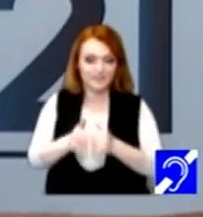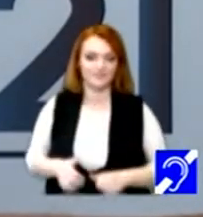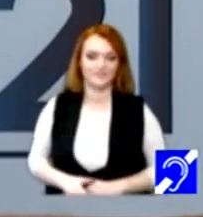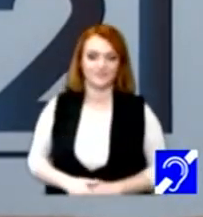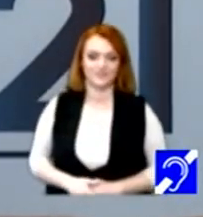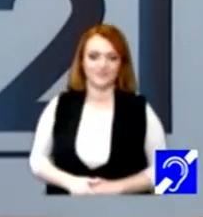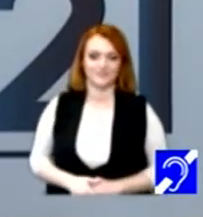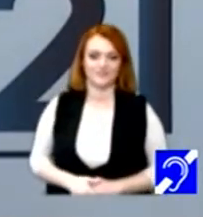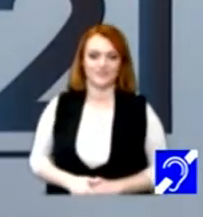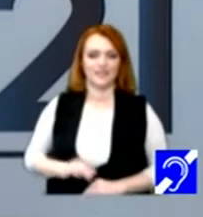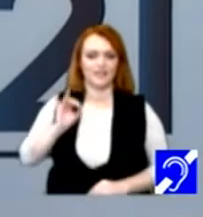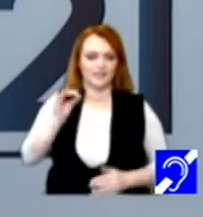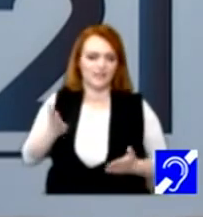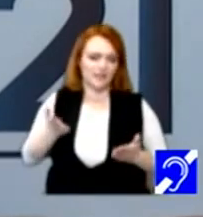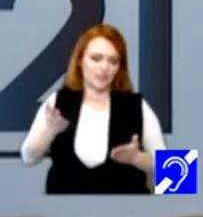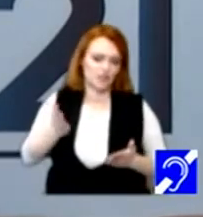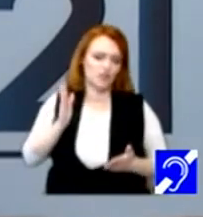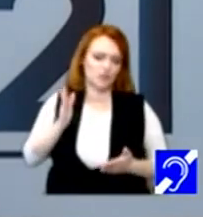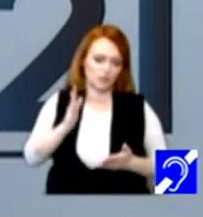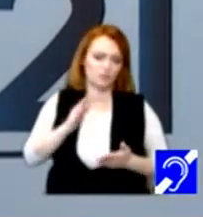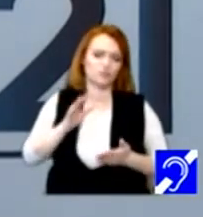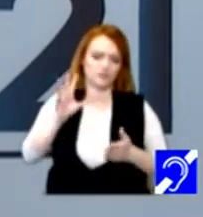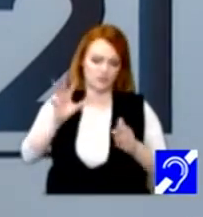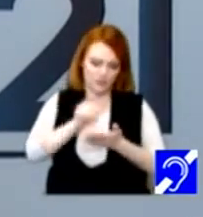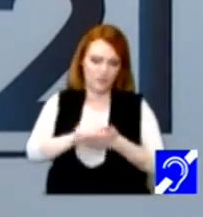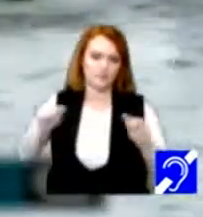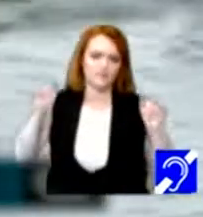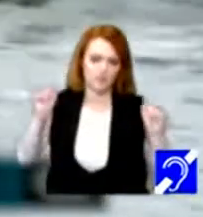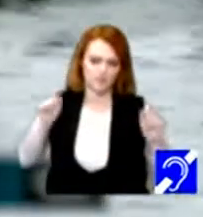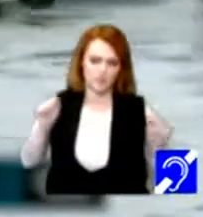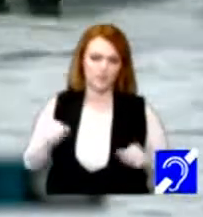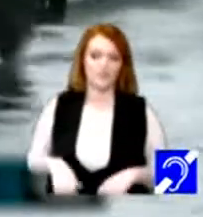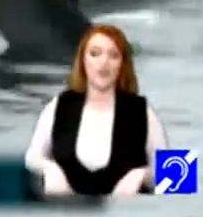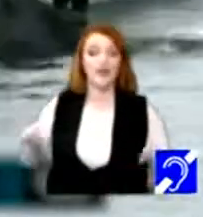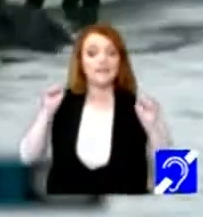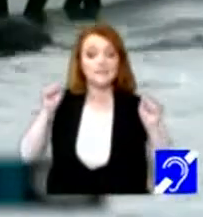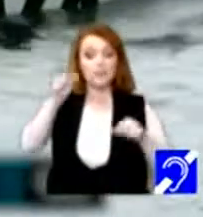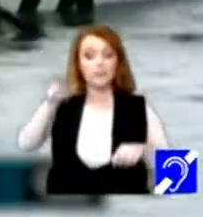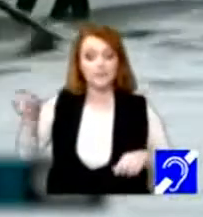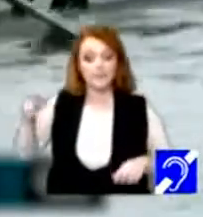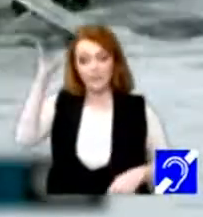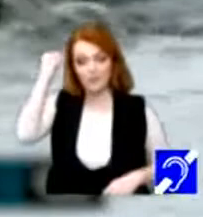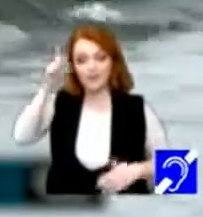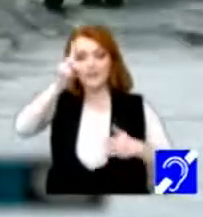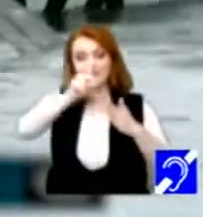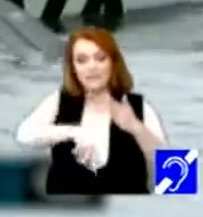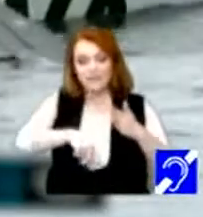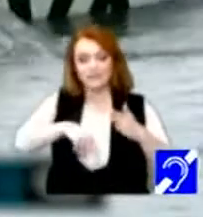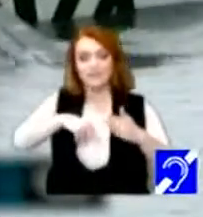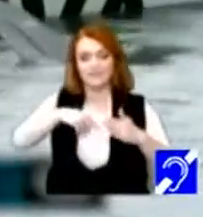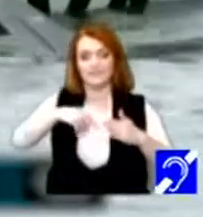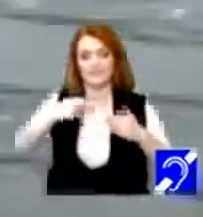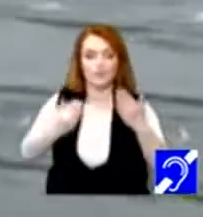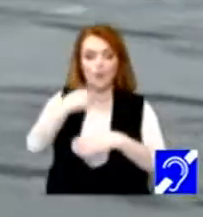dar prin antrenamente. Deci antrenament, sărbătoarea, două zi dimineața, înapoi la antrenament. Sportivii din Republica Moldova speră că în anul care vine